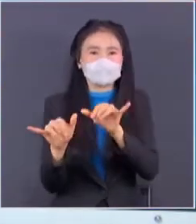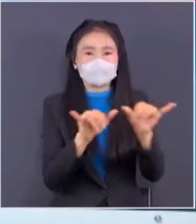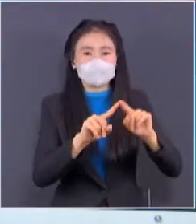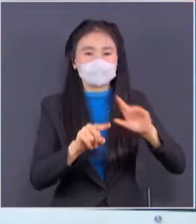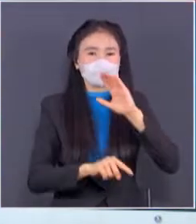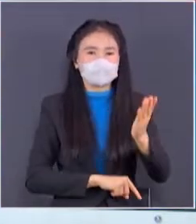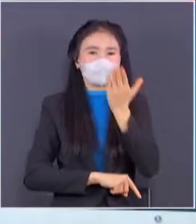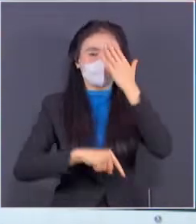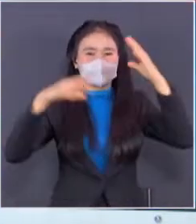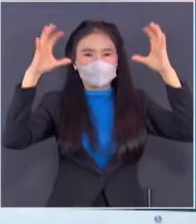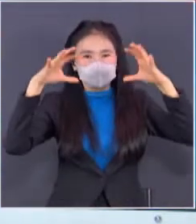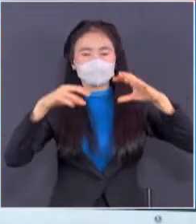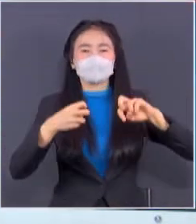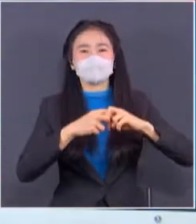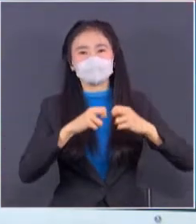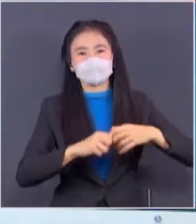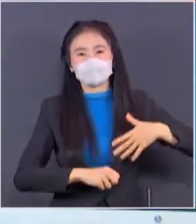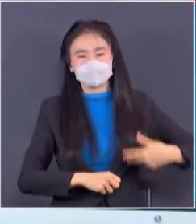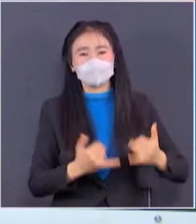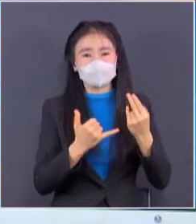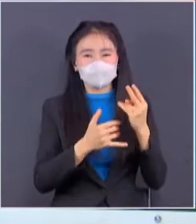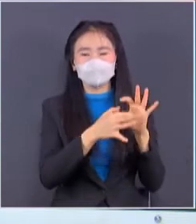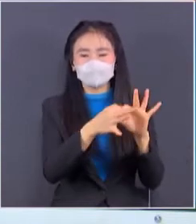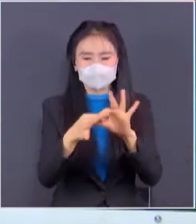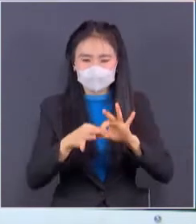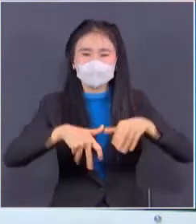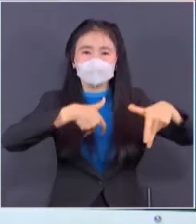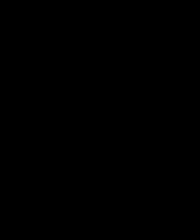แต่พอไม่ทันตั้งตัวก็เดือดร้อนนะฮะ ส่งความห่วงใยนะคะถึงพี่น้องภาคใต้ด้วยนะคะ